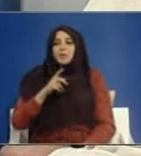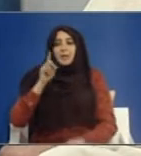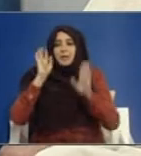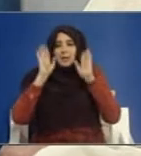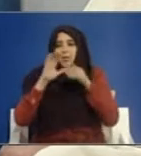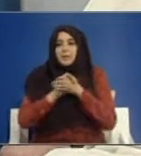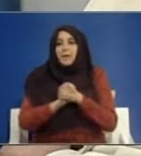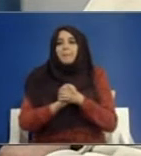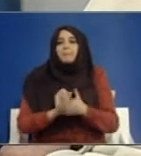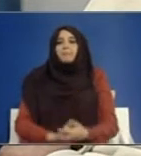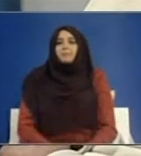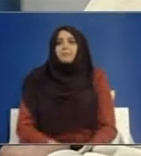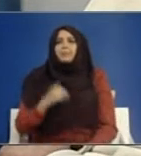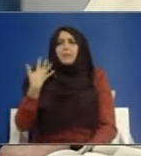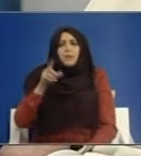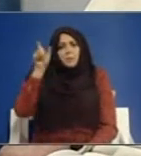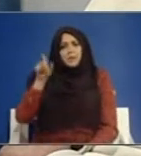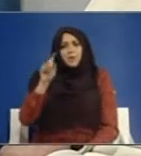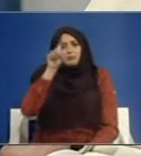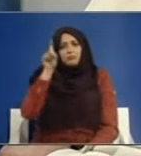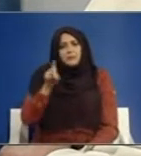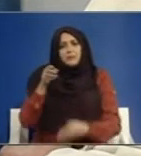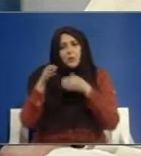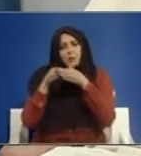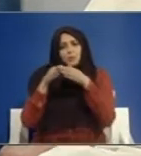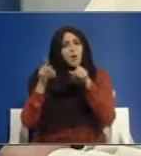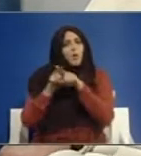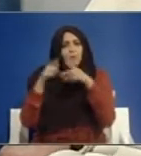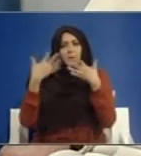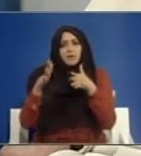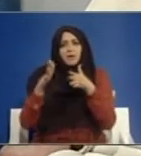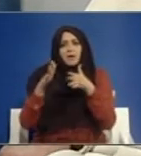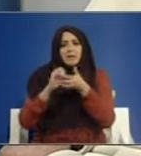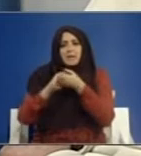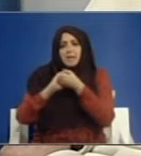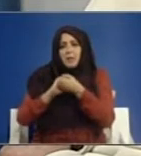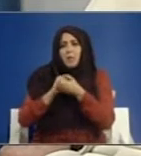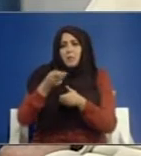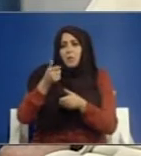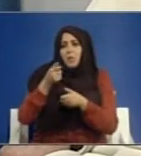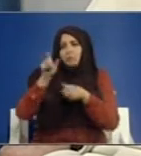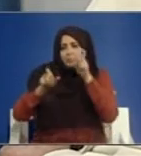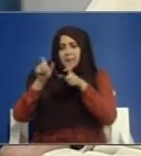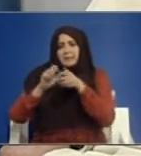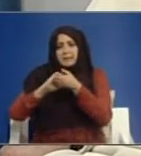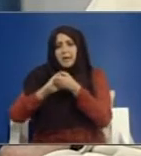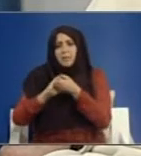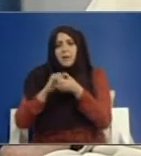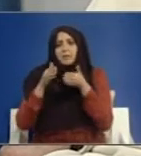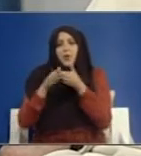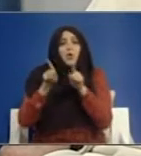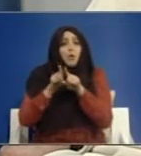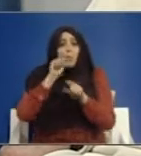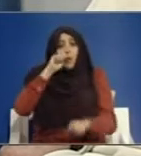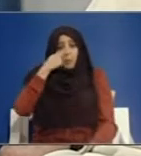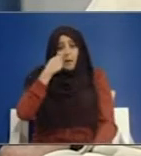النبي صلى الله عليه وسلم كما طرح على بعض الصحابة. من بعض الصحابة؟ عمر وما أدراك من عمر